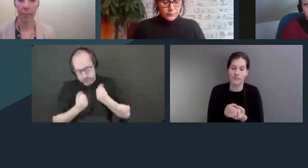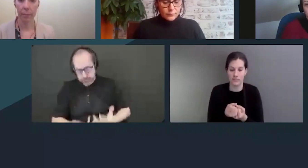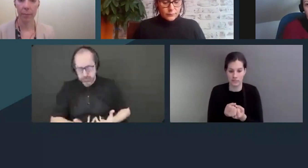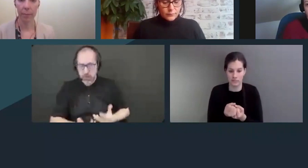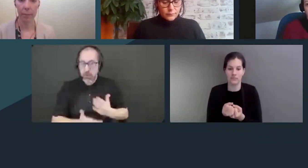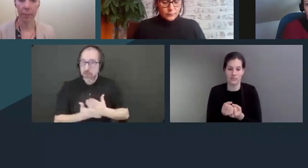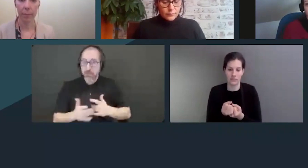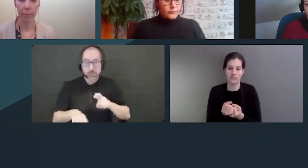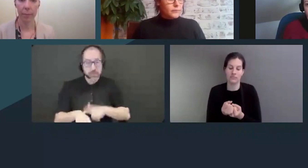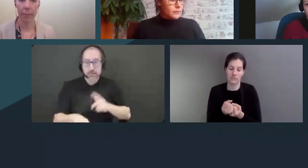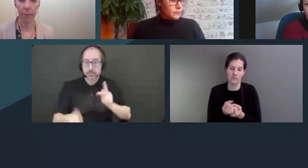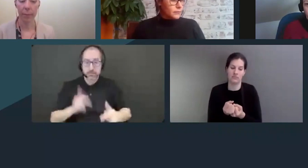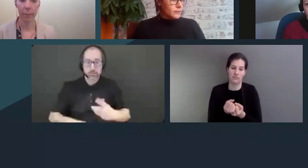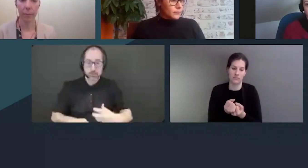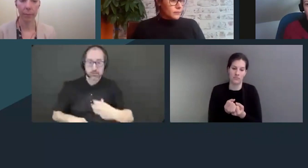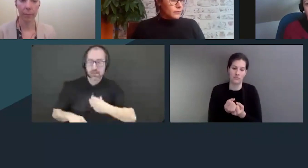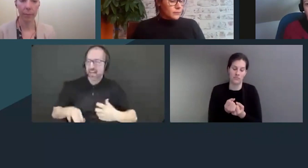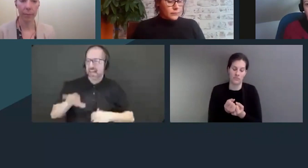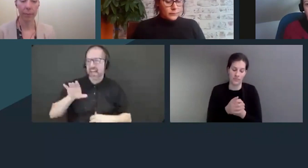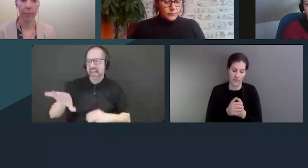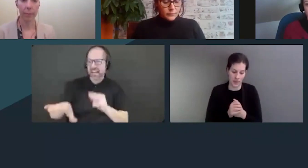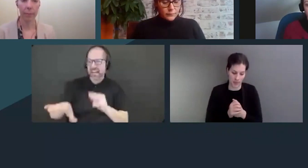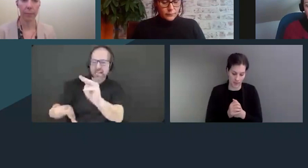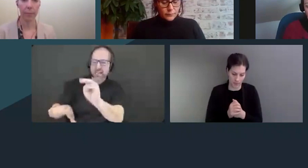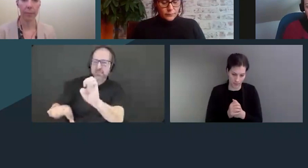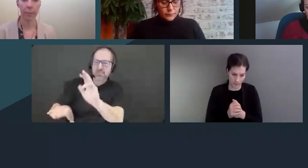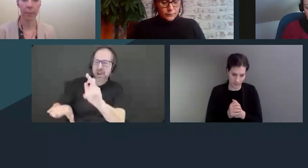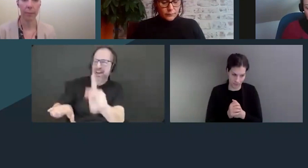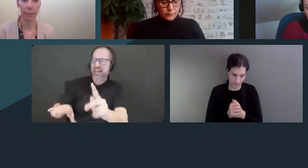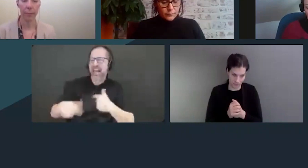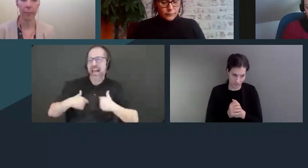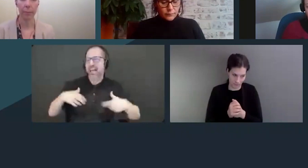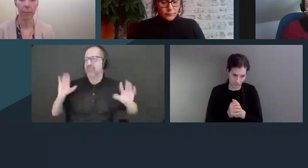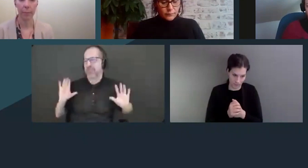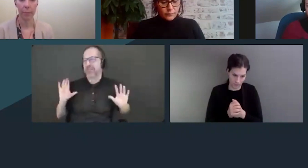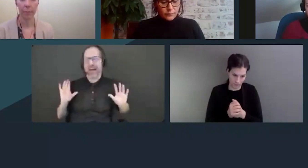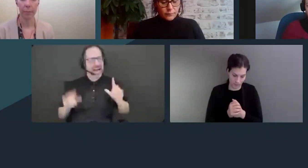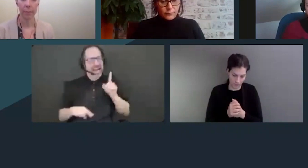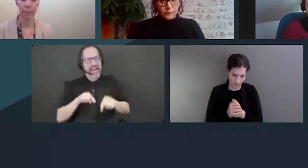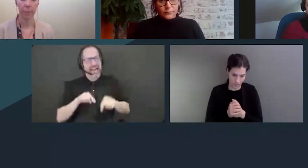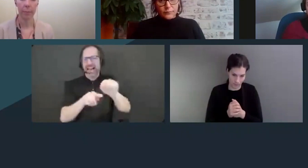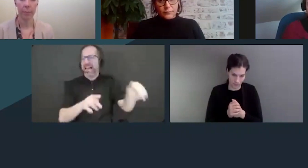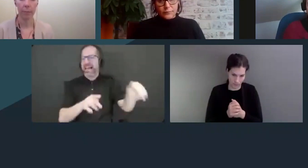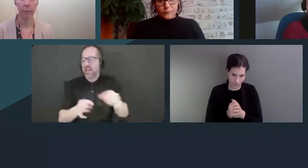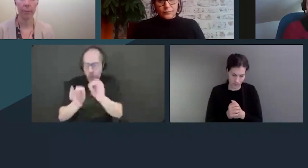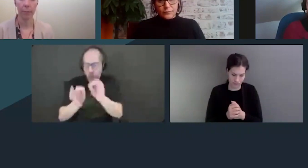pas l'interprétation. Et on me demande de se porter bénévole